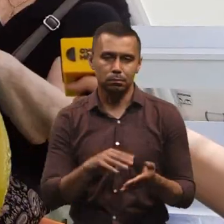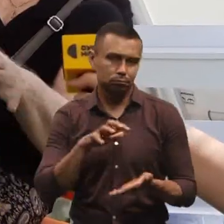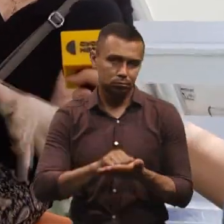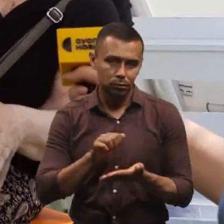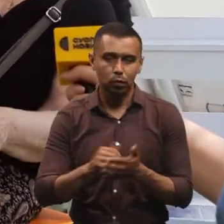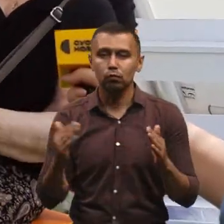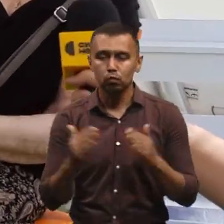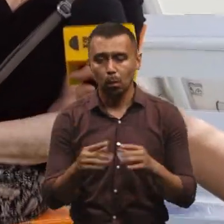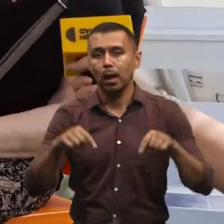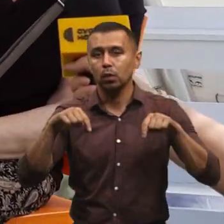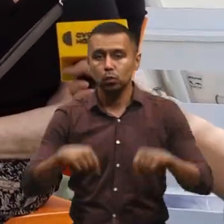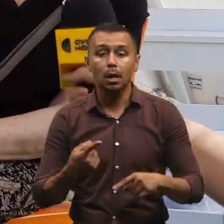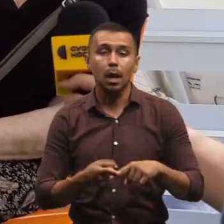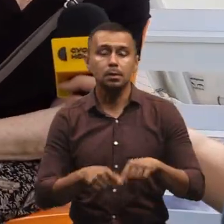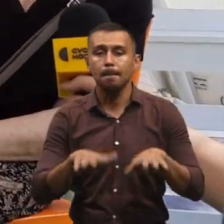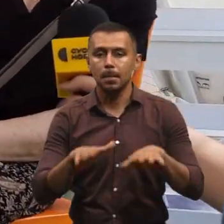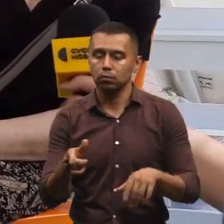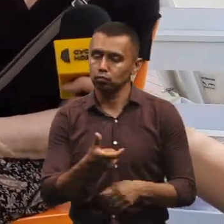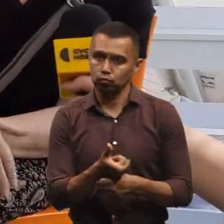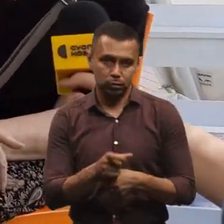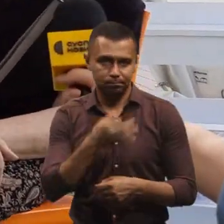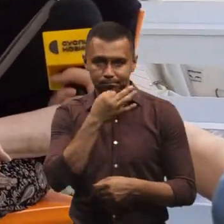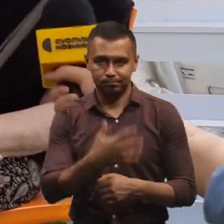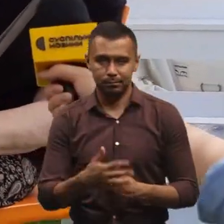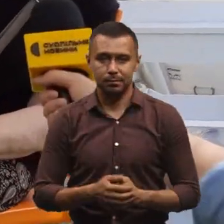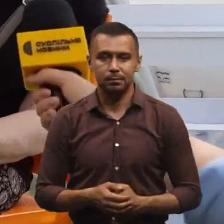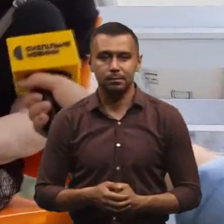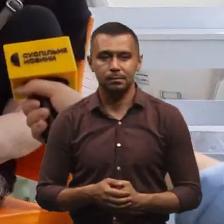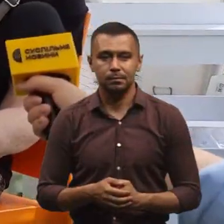вдома і тут а це місце є дуже сподобалося